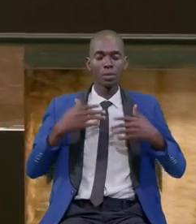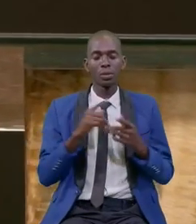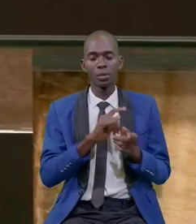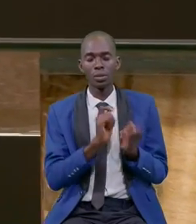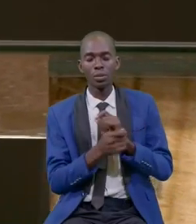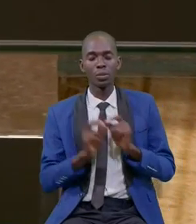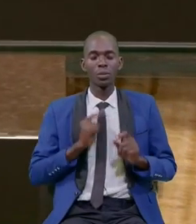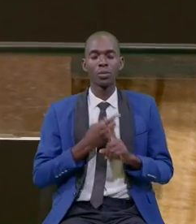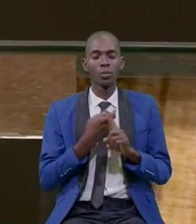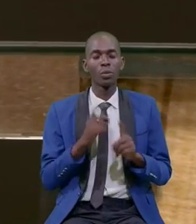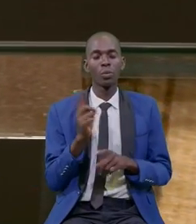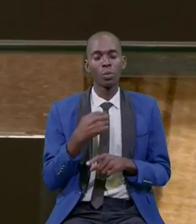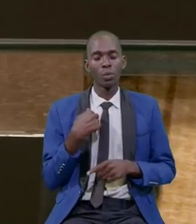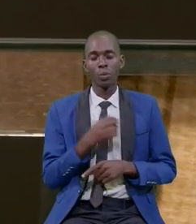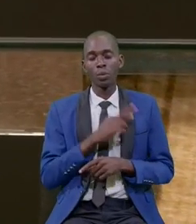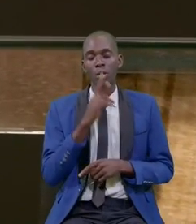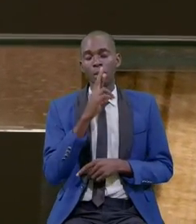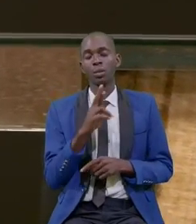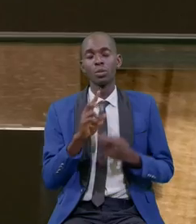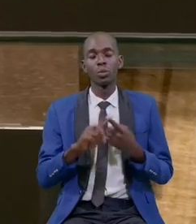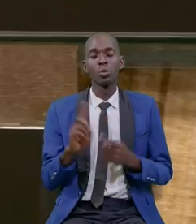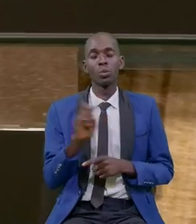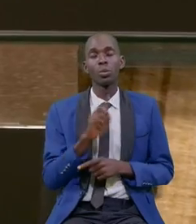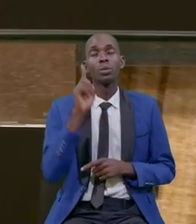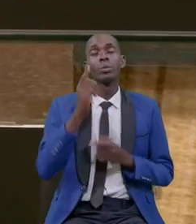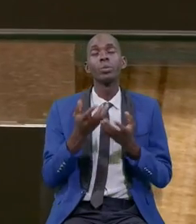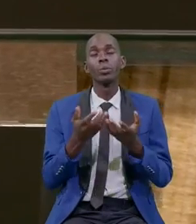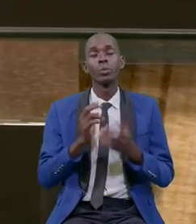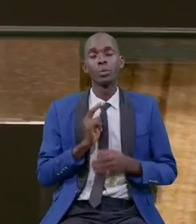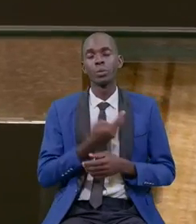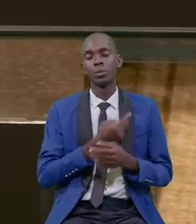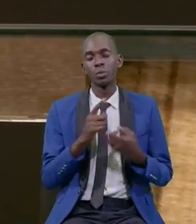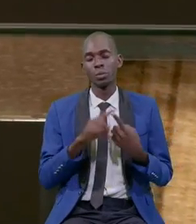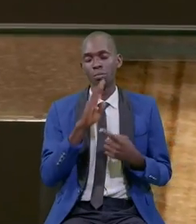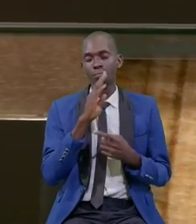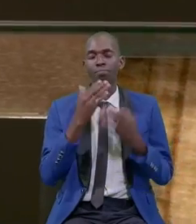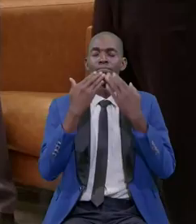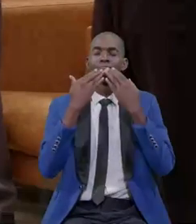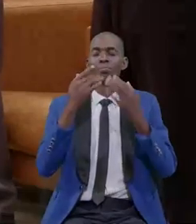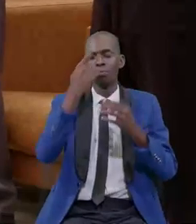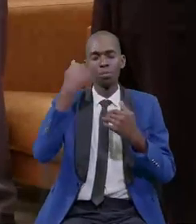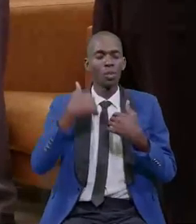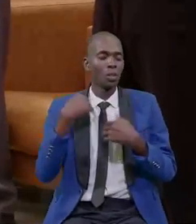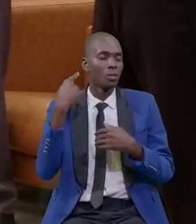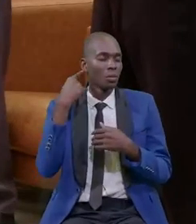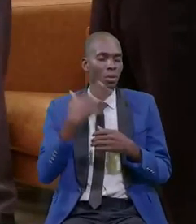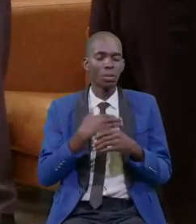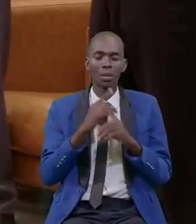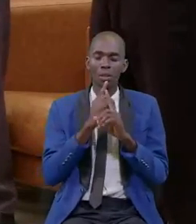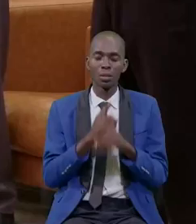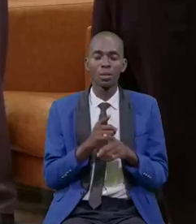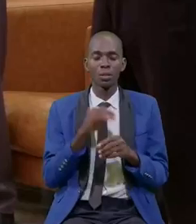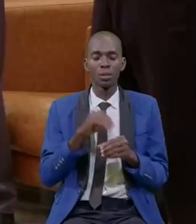va nous transférer de là où nous sommes à là où tu veux que nous soyons. Merci pour la réponse. Au